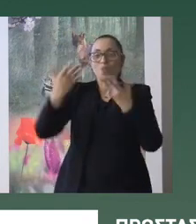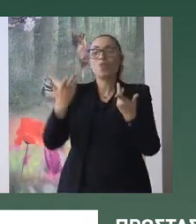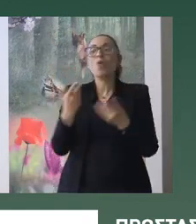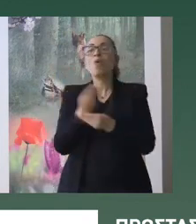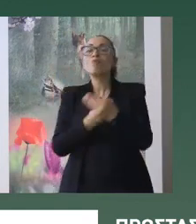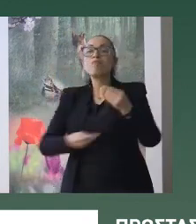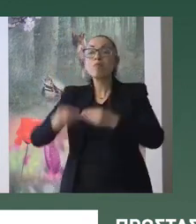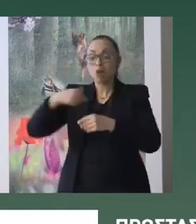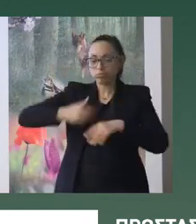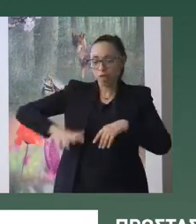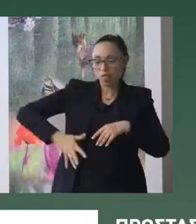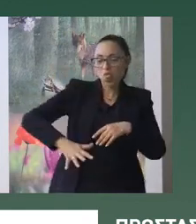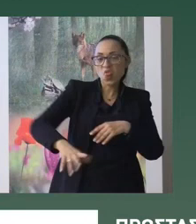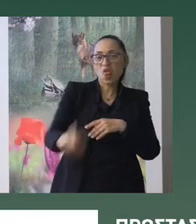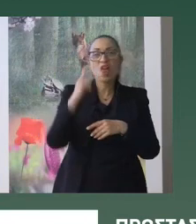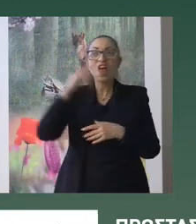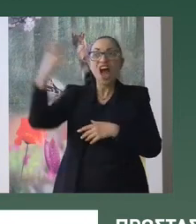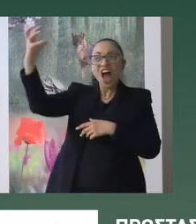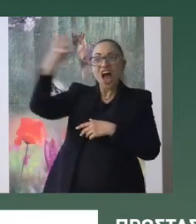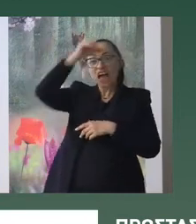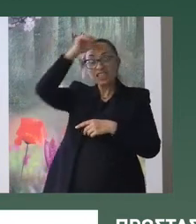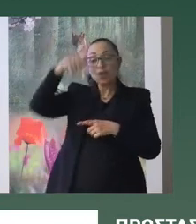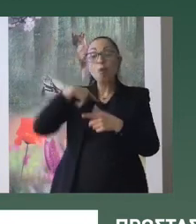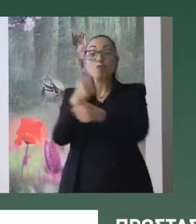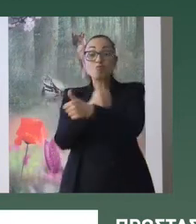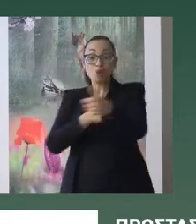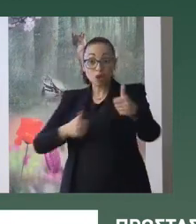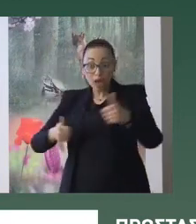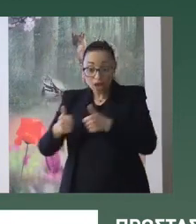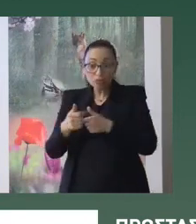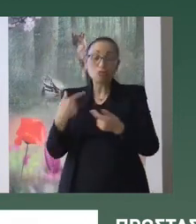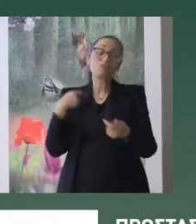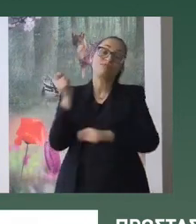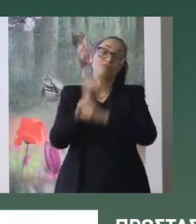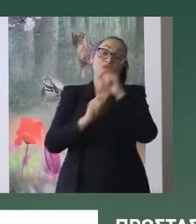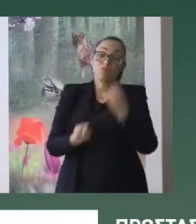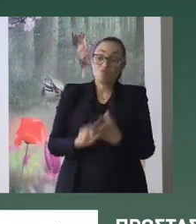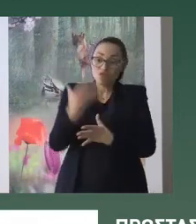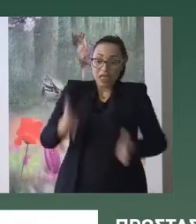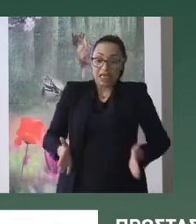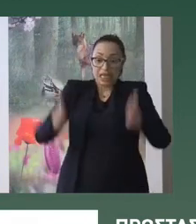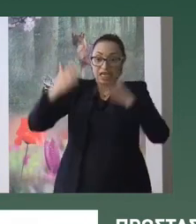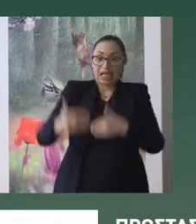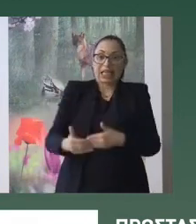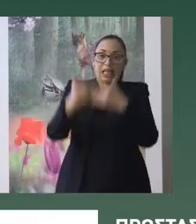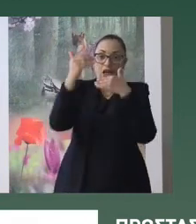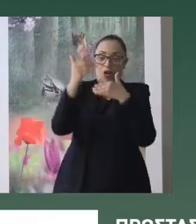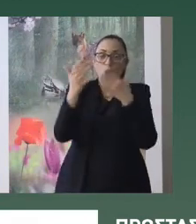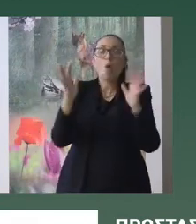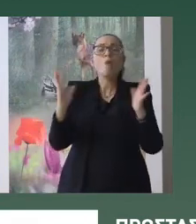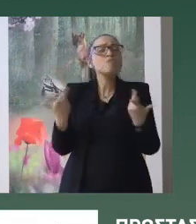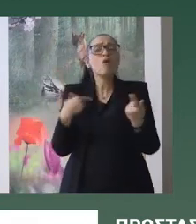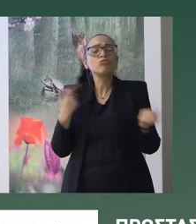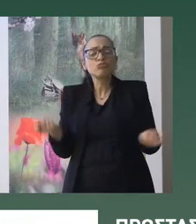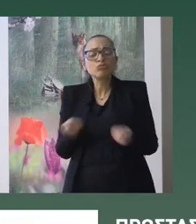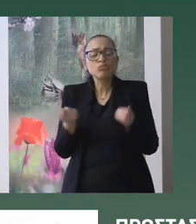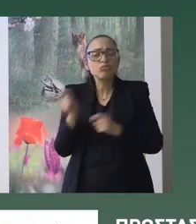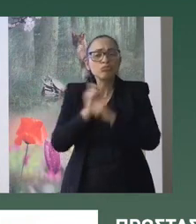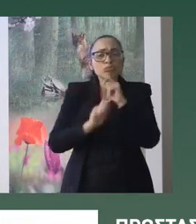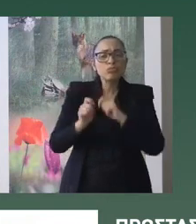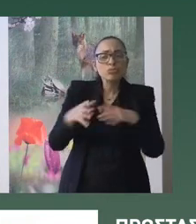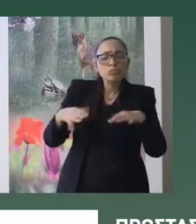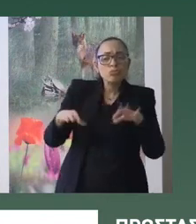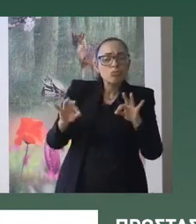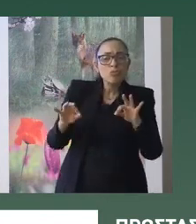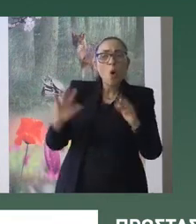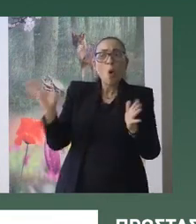θα έχουμε περισσότερους καύσονες. Άρα, μια μεγάλη προτεραιότητα είναι ανανέωση του κτηριακού αποθέματος της πόλης. Και πώς το ανανεώνεις αυτό,